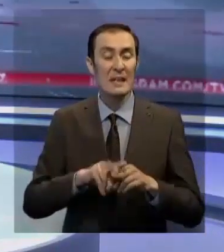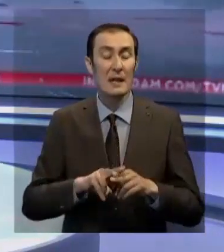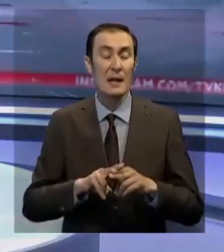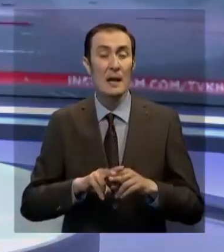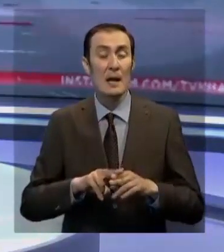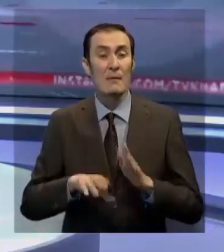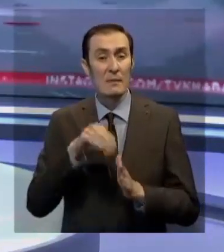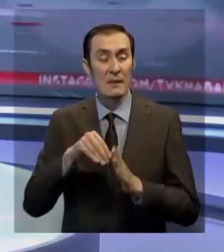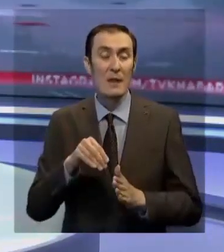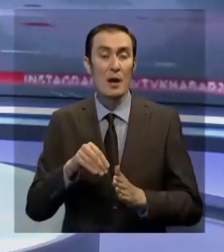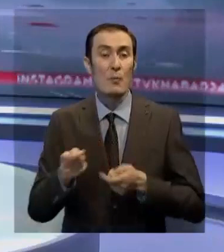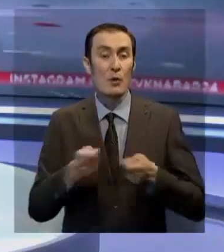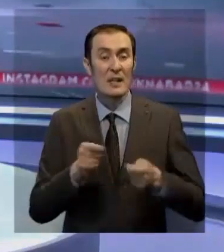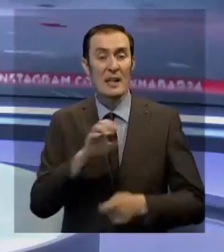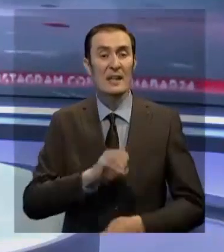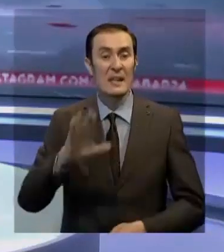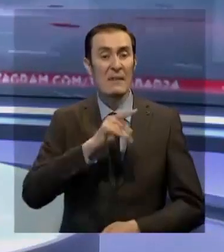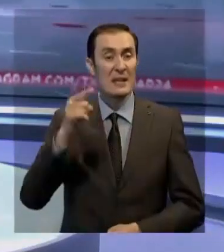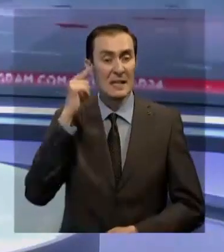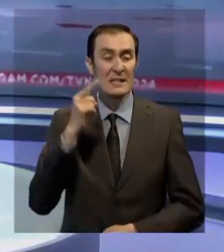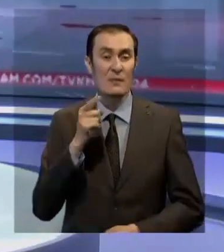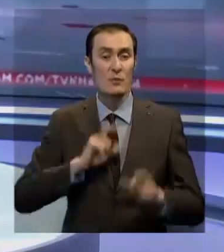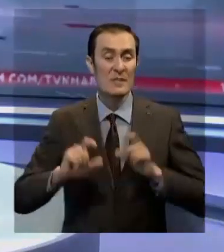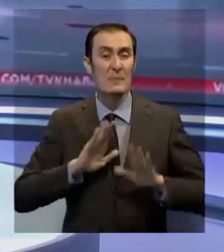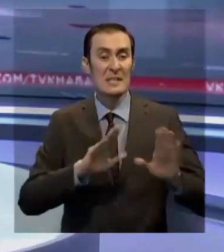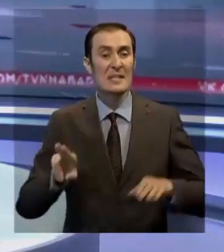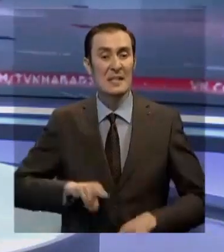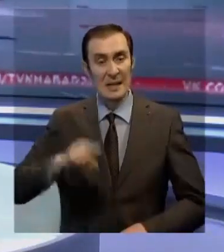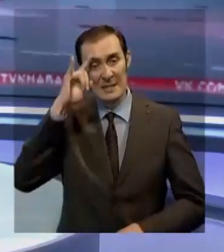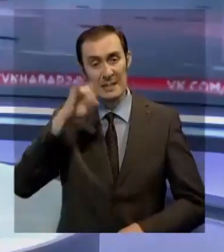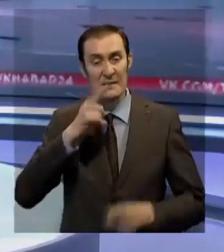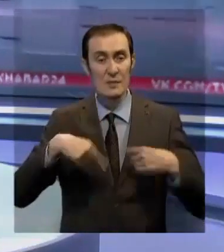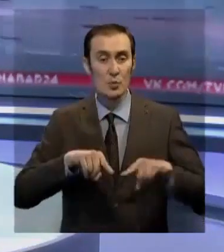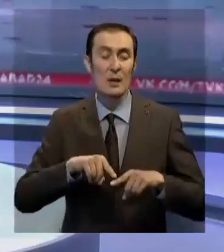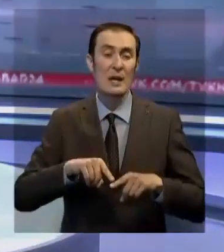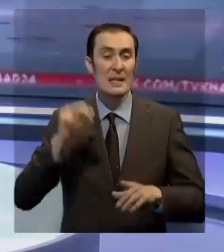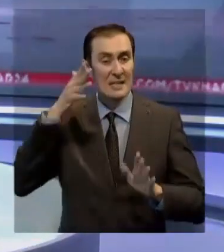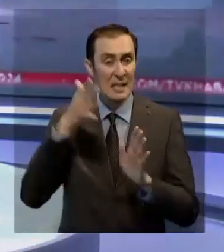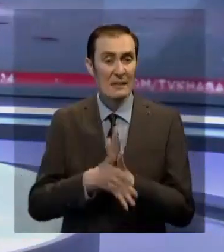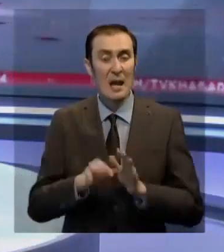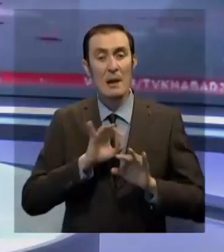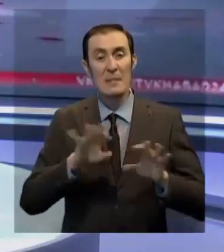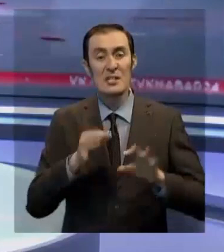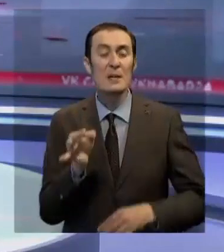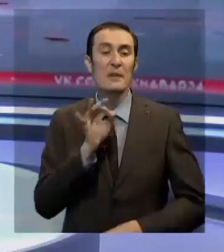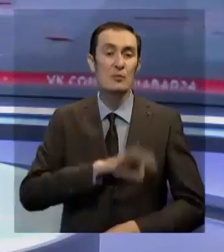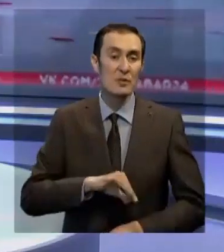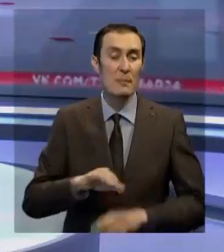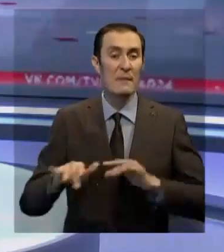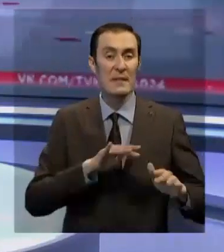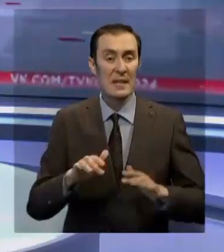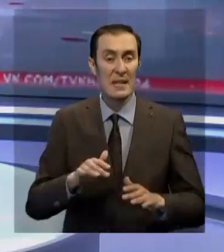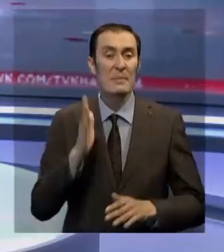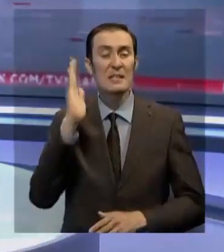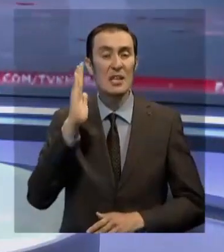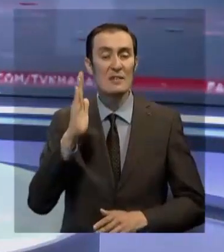процессов. Проректор Евразийского национального университета и заместитель директора Казахстанского института стратегических исследований обозначили преимущества